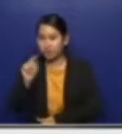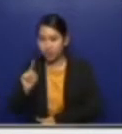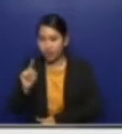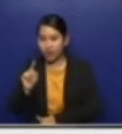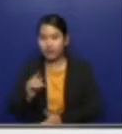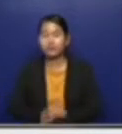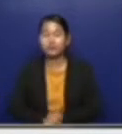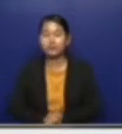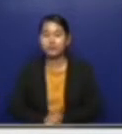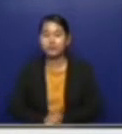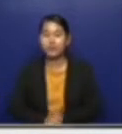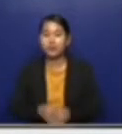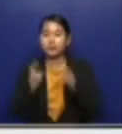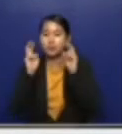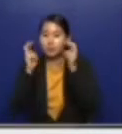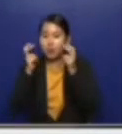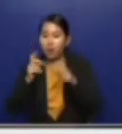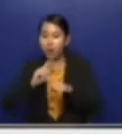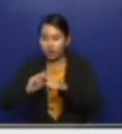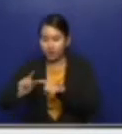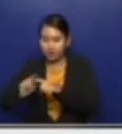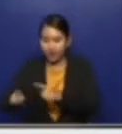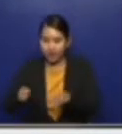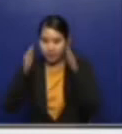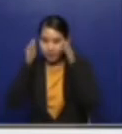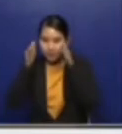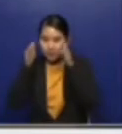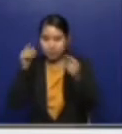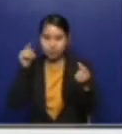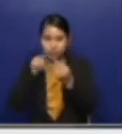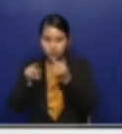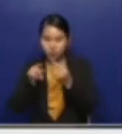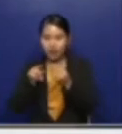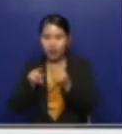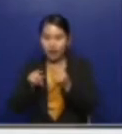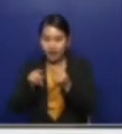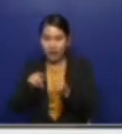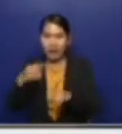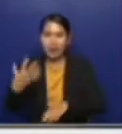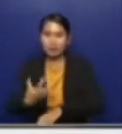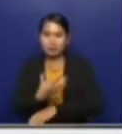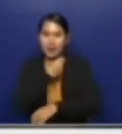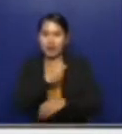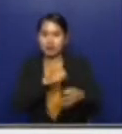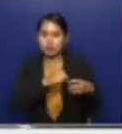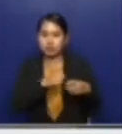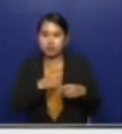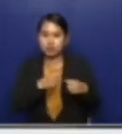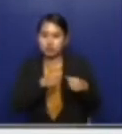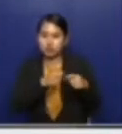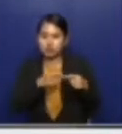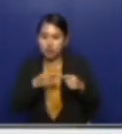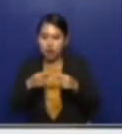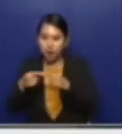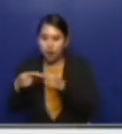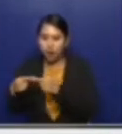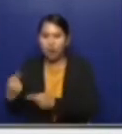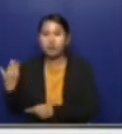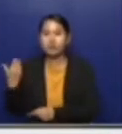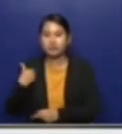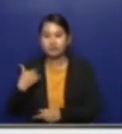ยมันมุ่งหวังเพื่อการสืบทอดอำนาจทั้งหมดเลยมันไม่น่าจะเป็นอื่นไป